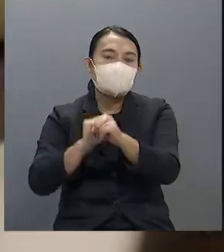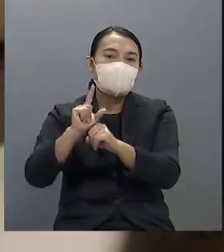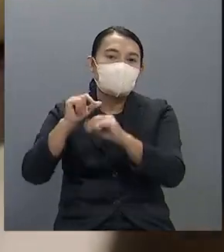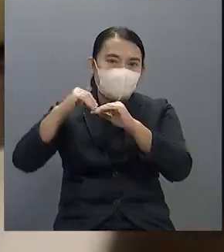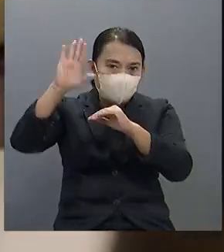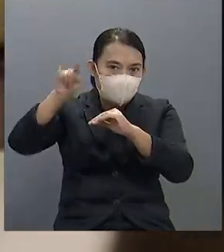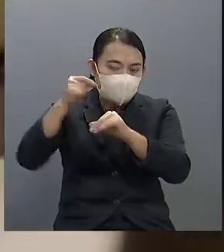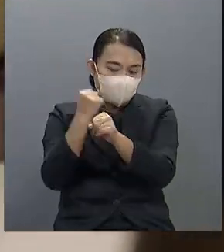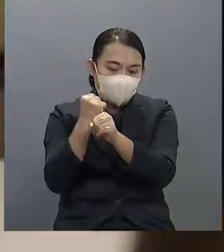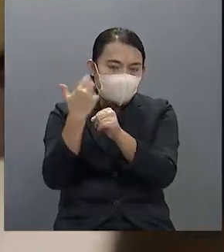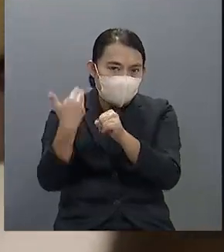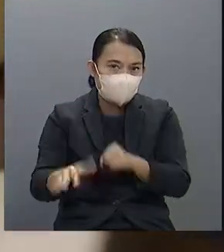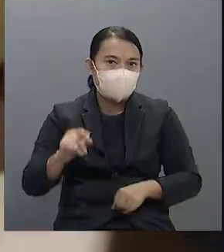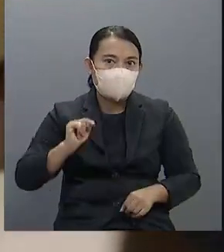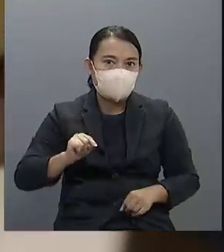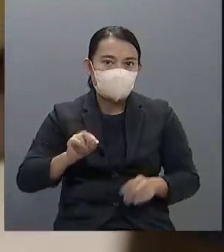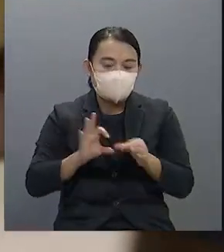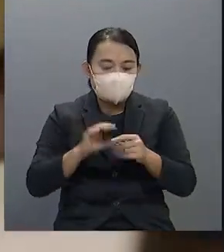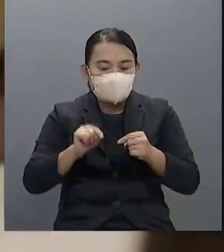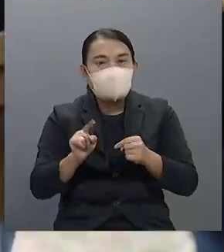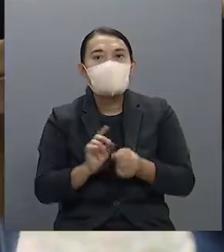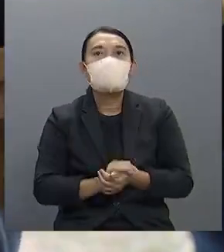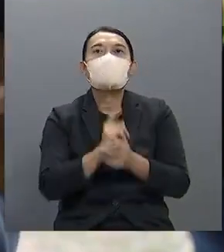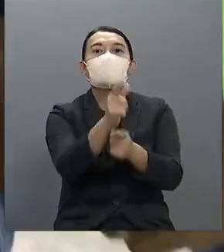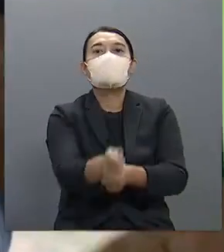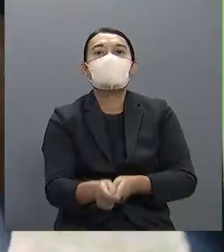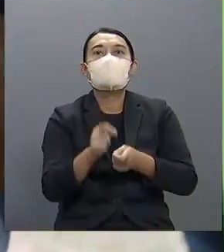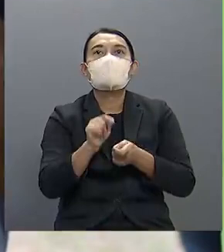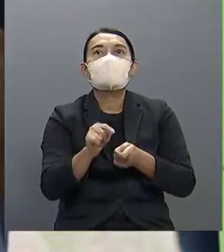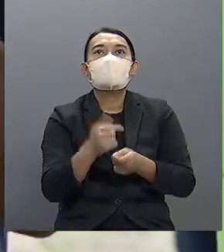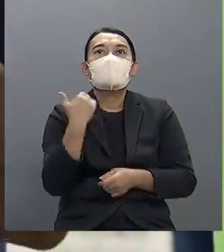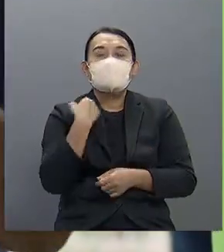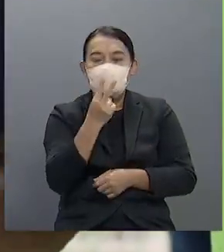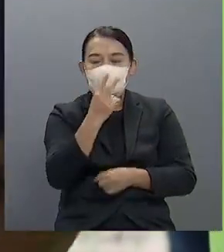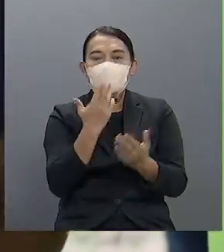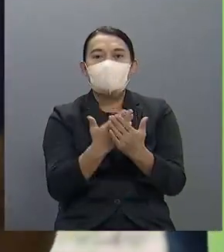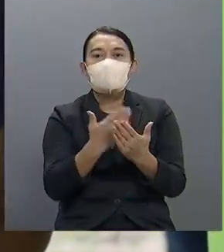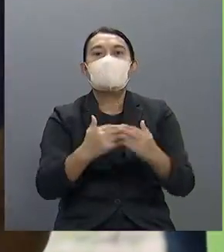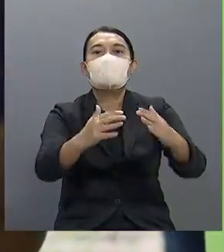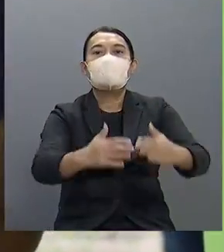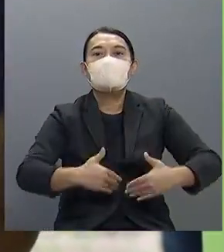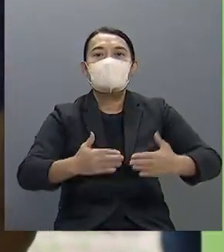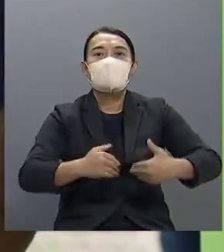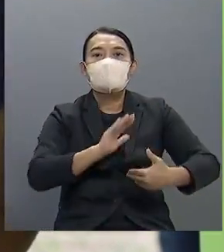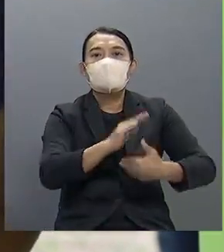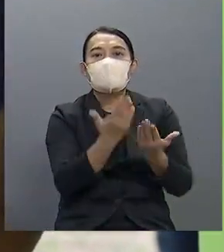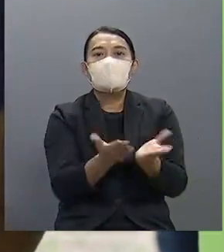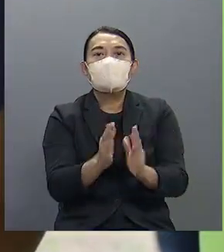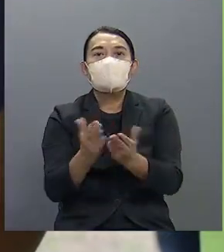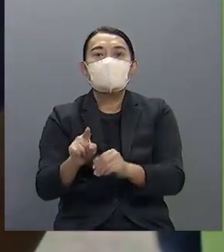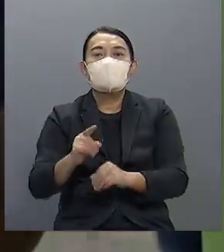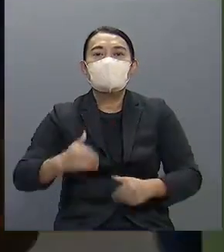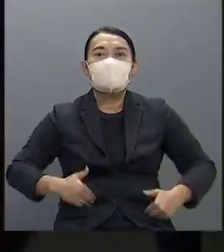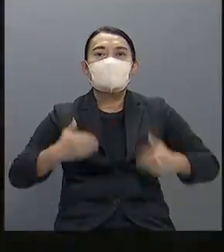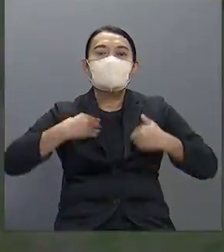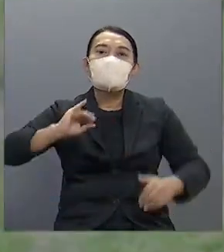ของบ้านทุ่งกระโปรงพันกว่าไร่นะครับเกษตรกรเราเข้าไปแล้วเราเห็นเขามีรายได้ทุกหลังคาเรือนนะครับคุณภาพชีวิตดีขึ้นนะพื้นที่ของ